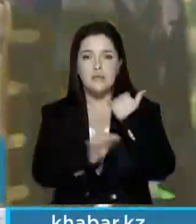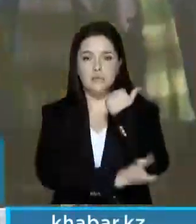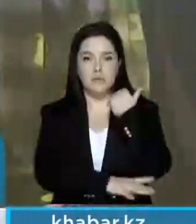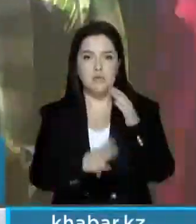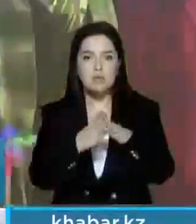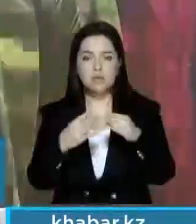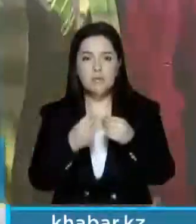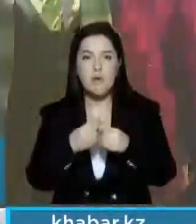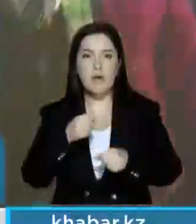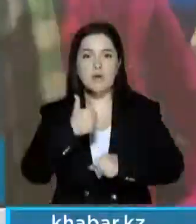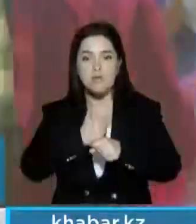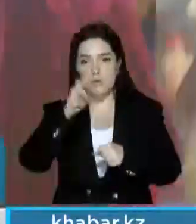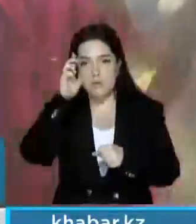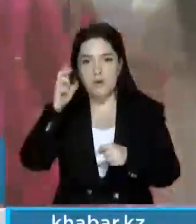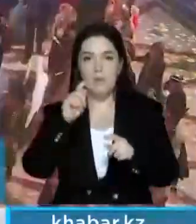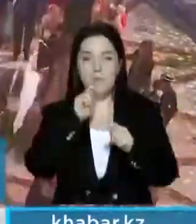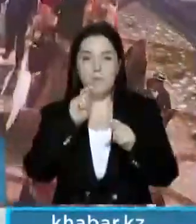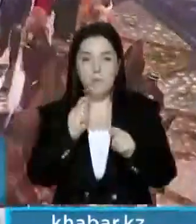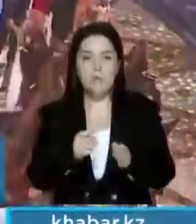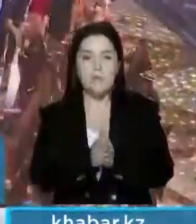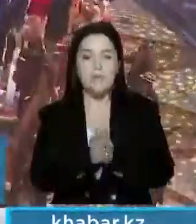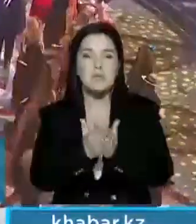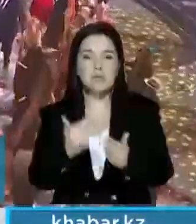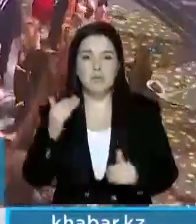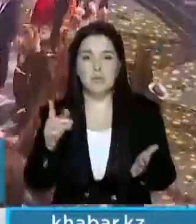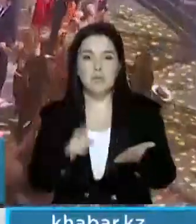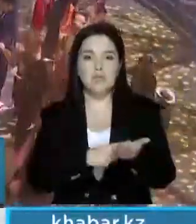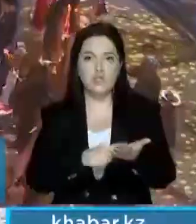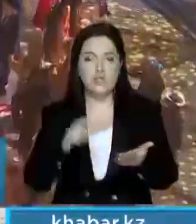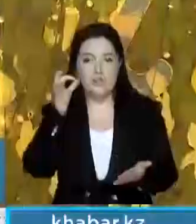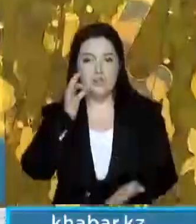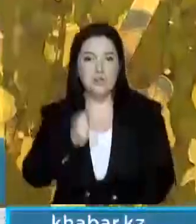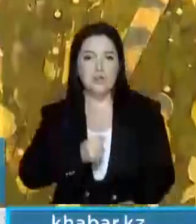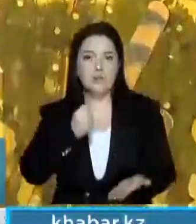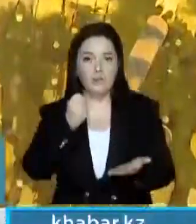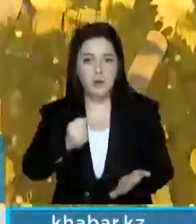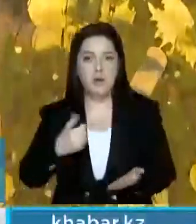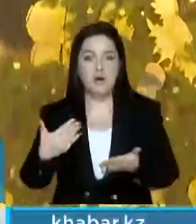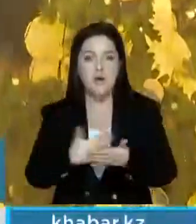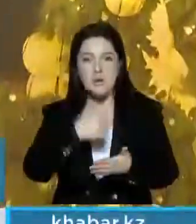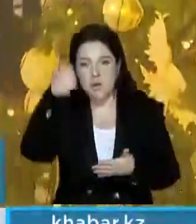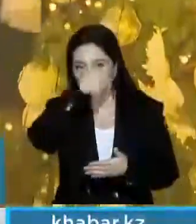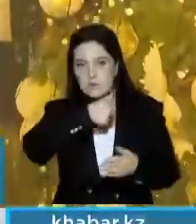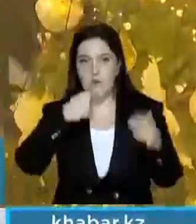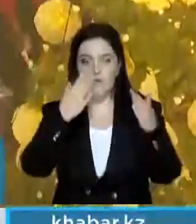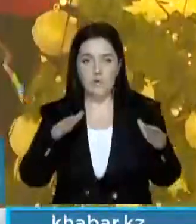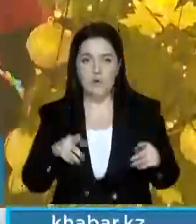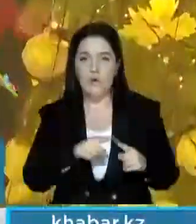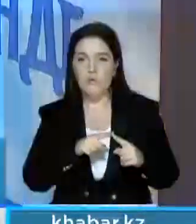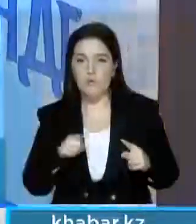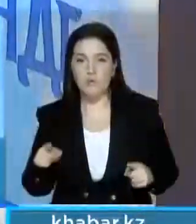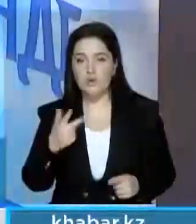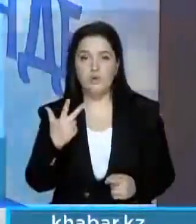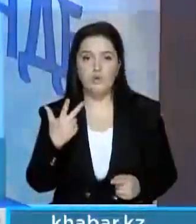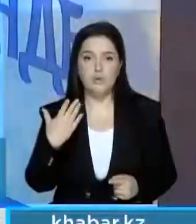из малообеспеченных семей. От имени главы государства им подарили книги, планшеты и сладкие сюрпризы. К слову, перед новогодней